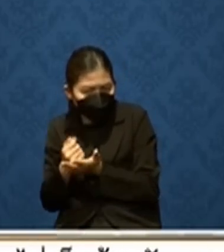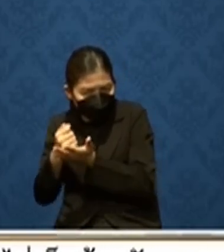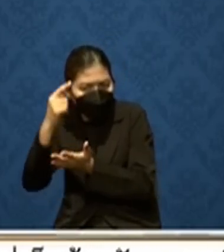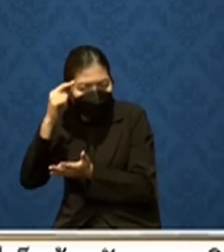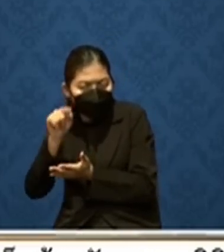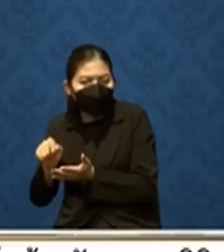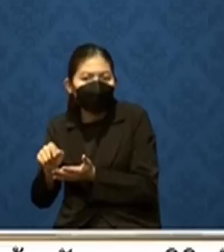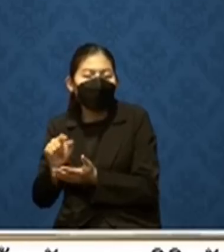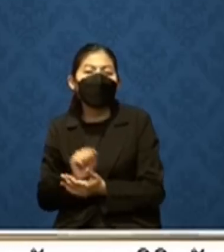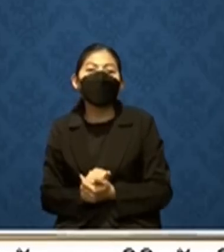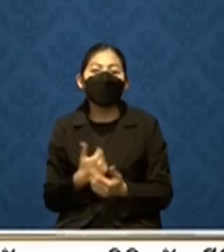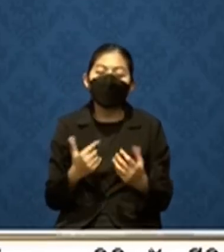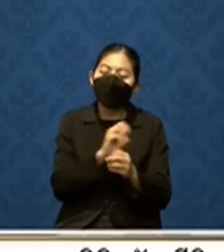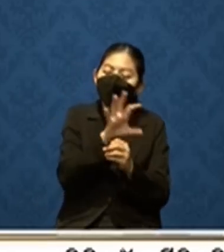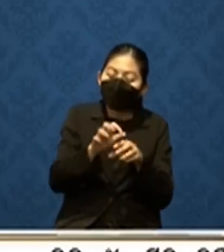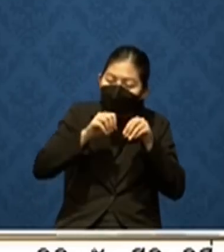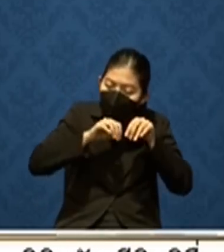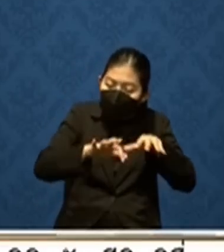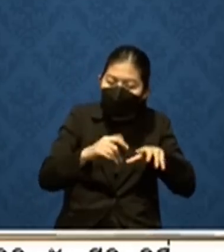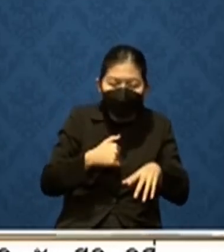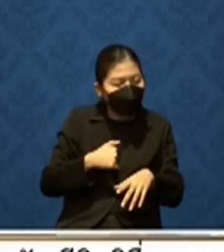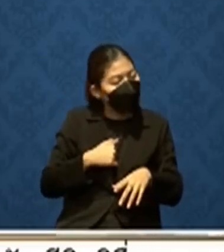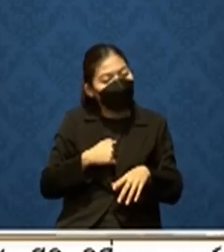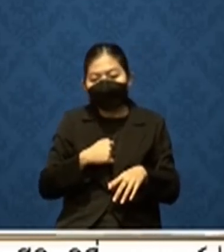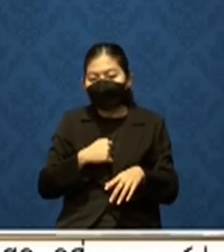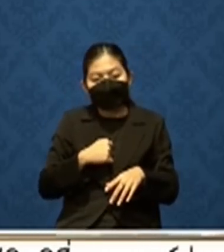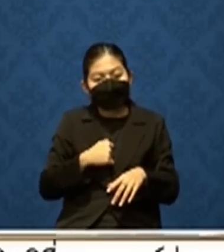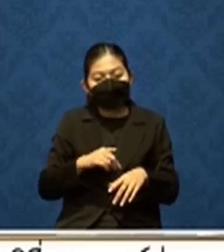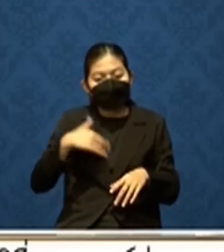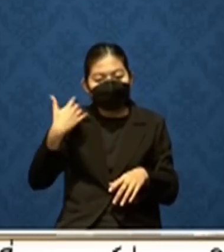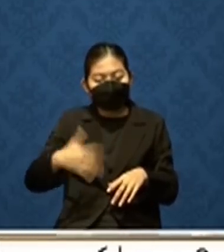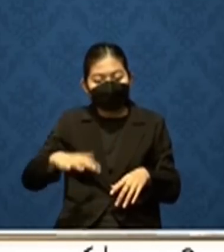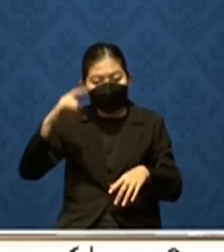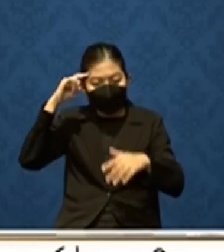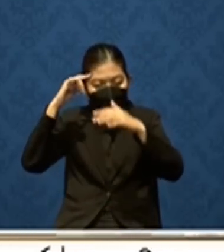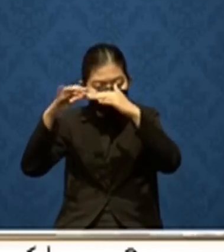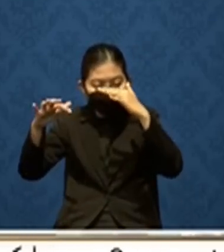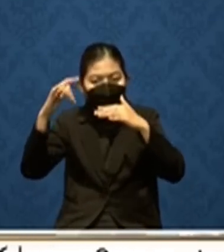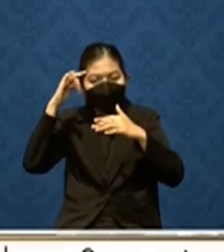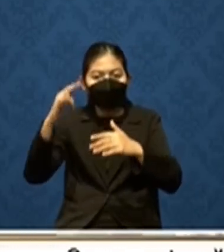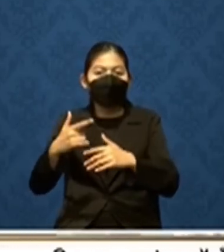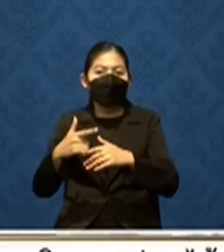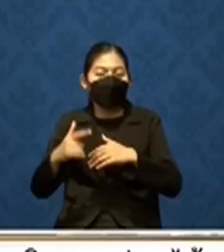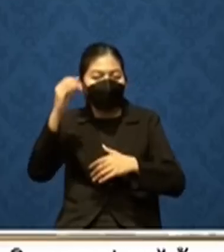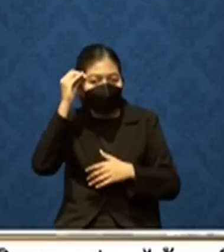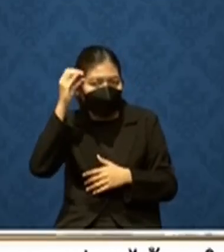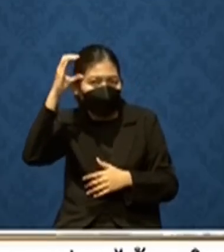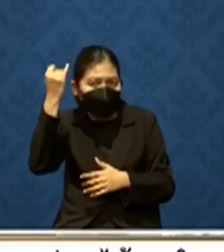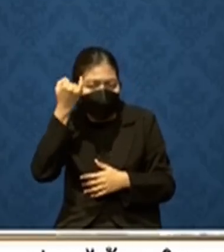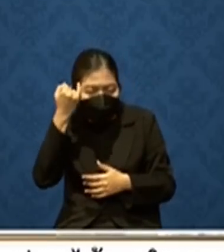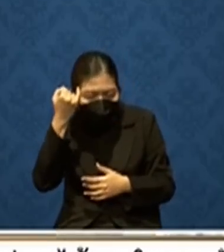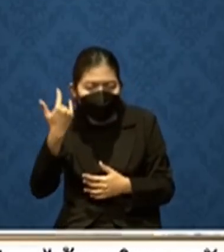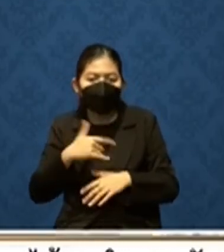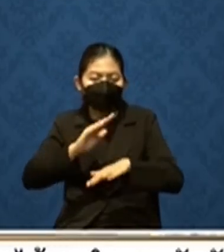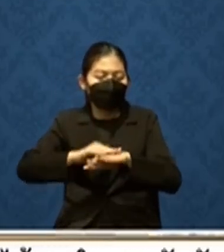ระบาดของโกวิททำให้เห็นชัดว่าคนที่ไร้วิสัยทัศน์และความรู้ความสามารถขาดภาวะผู้นำ